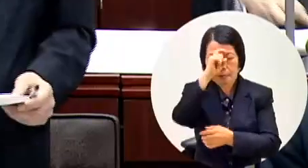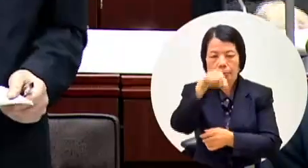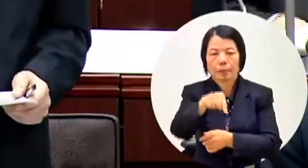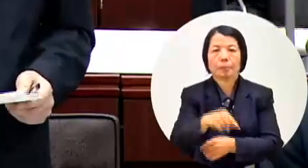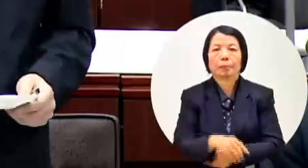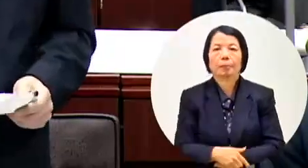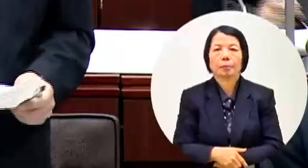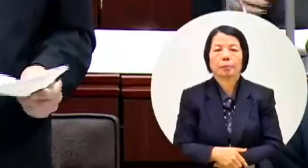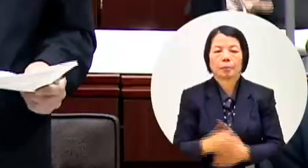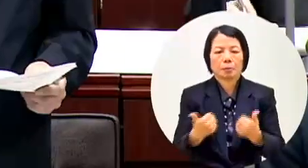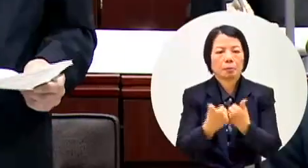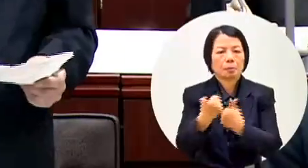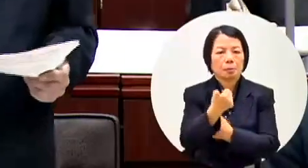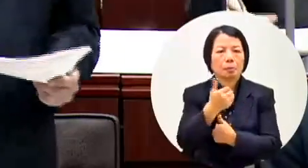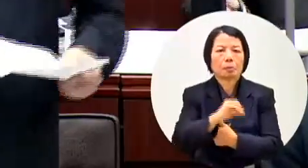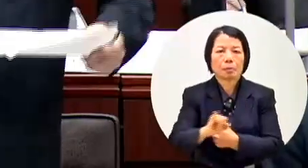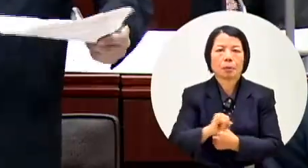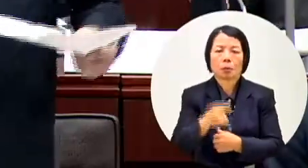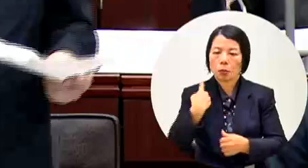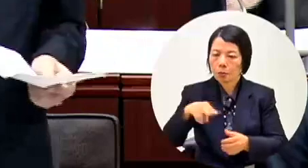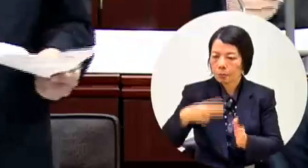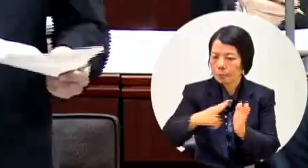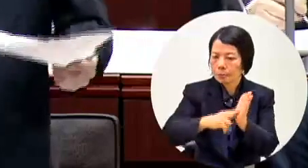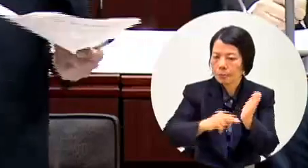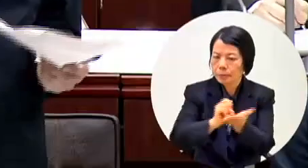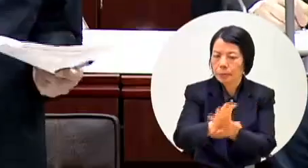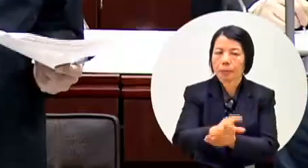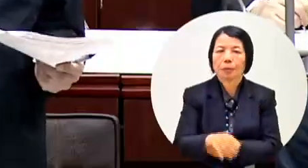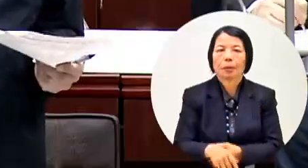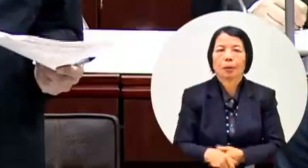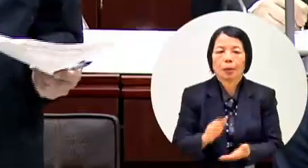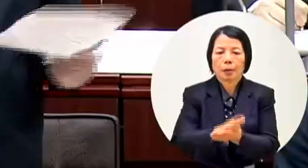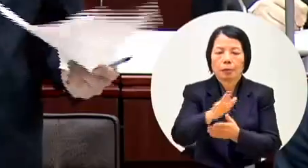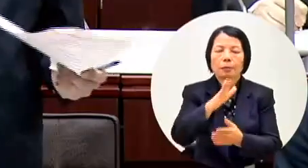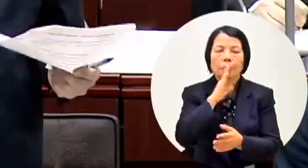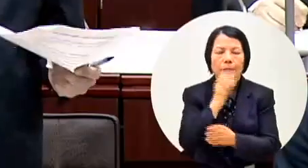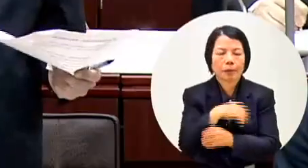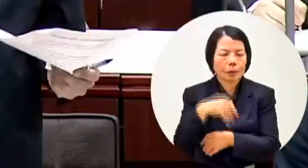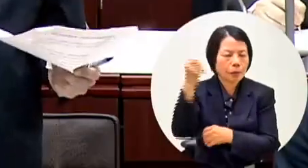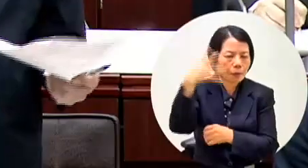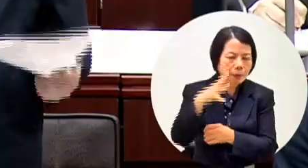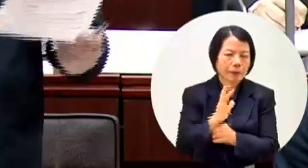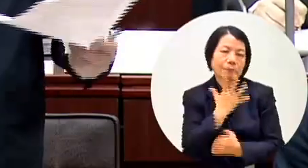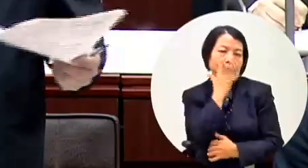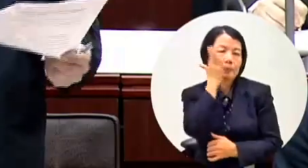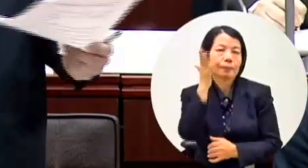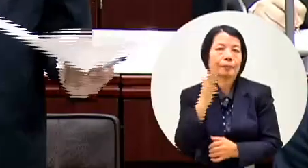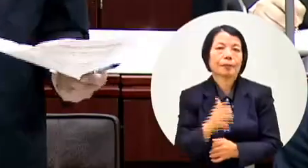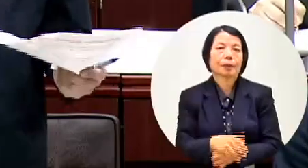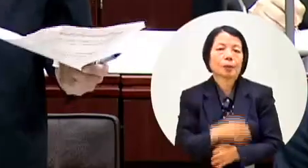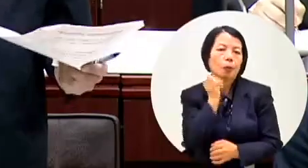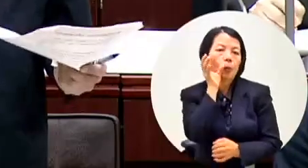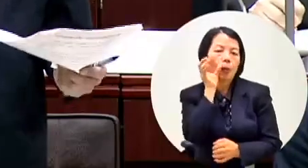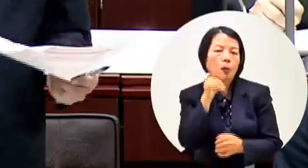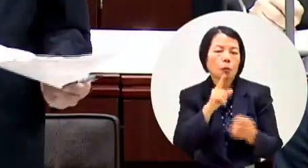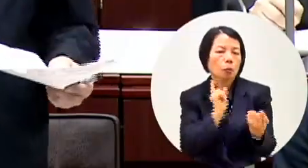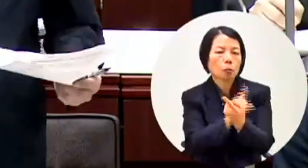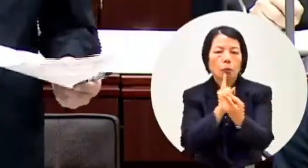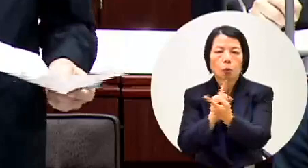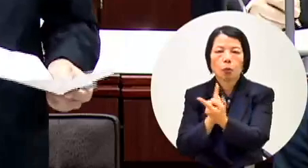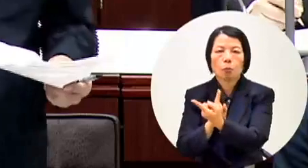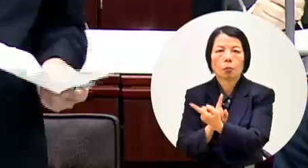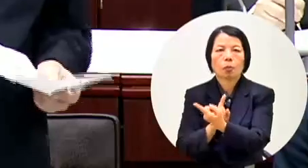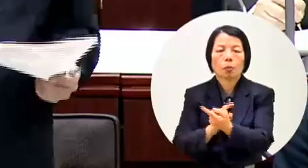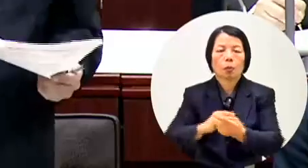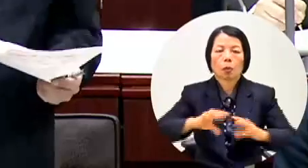各位议员女士先生，我再说一遍，我们的未来一定是阳光的、灿烂的，面向海洋、面向国际的。我们不